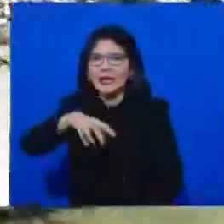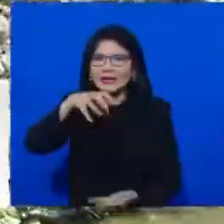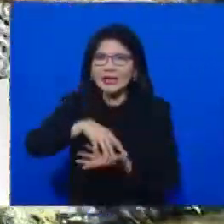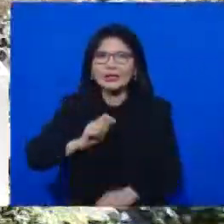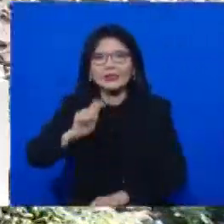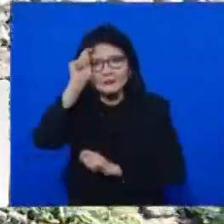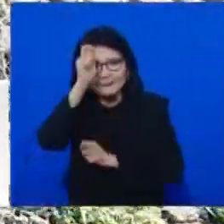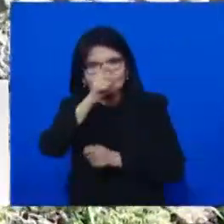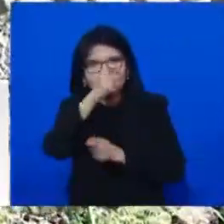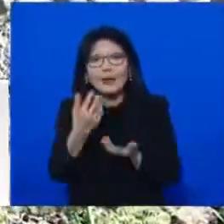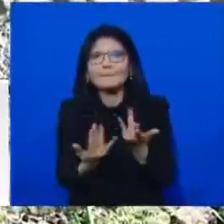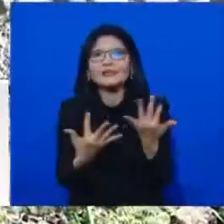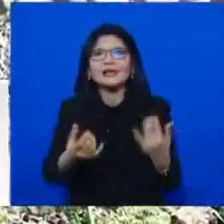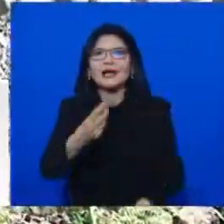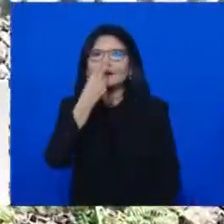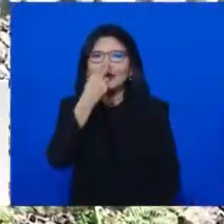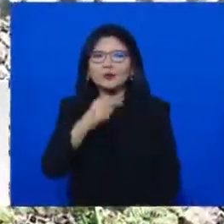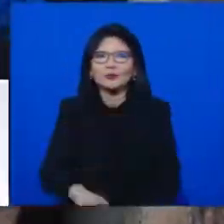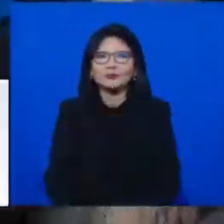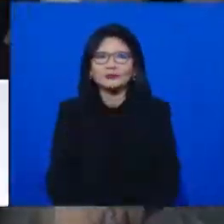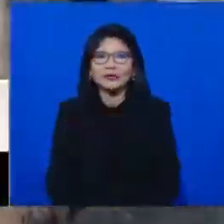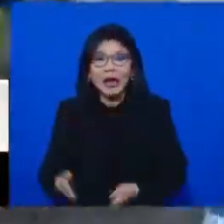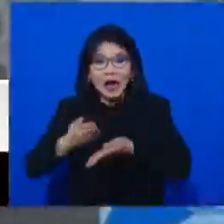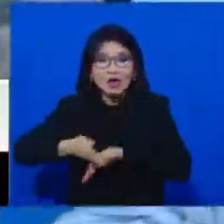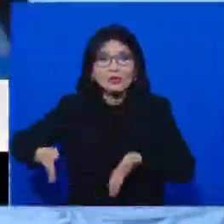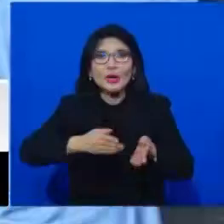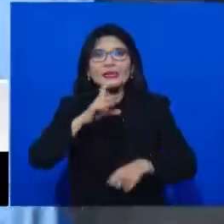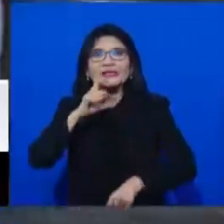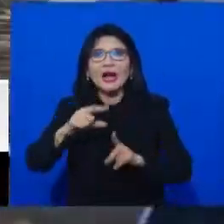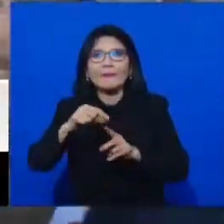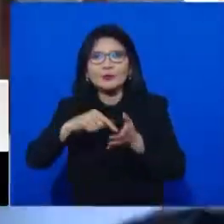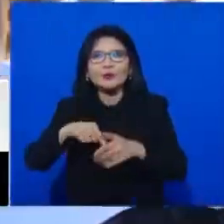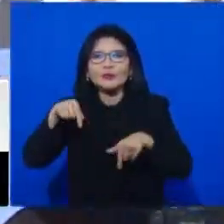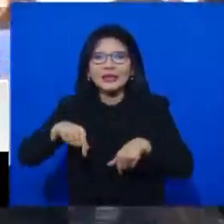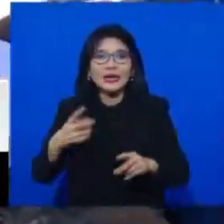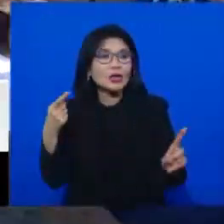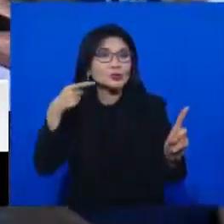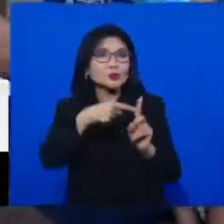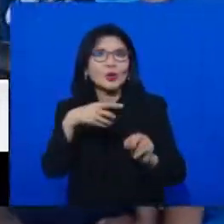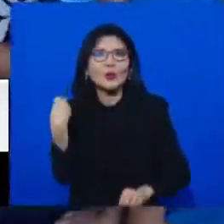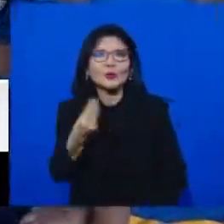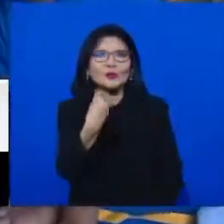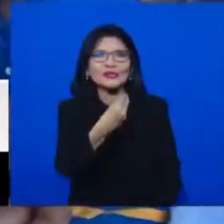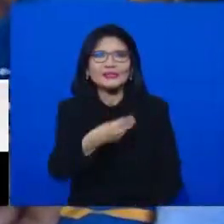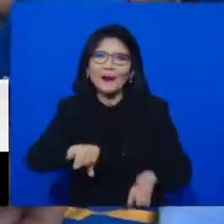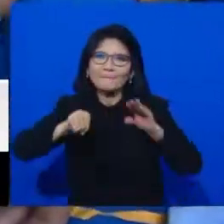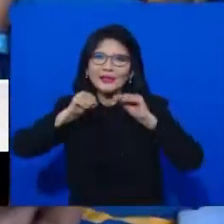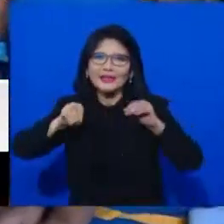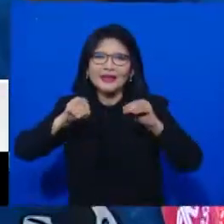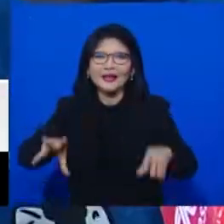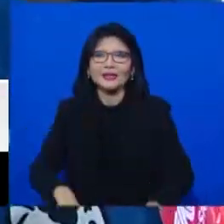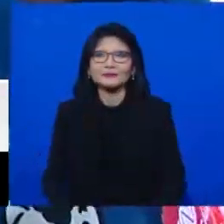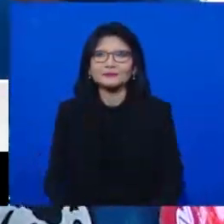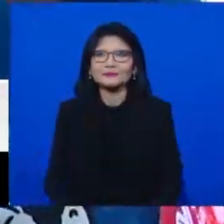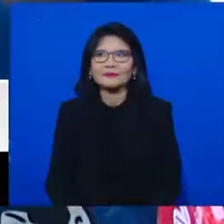diapresiasi oleh masyarakat Kota Bandung. Bahkan, bantaran Sungai Cikapundung menjadi salah satu destinasi wisata edukasi yang ramai didatangi.